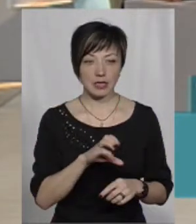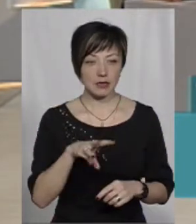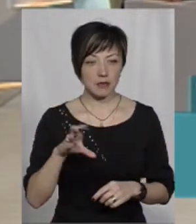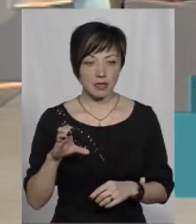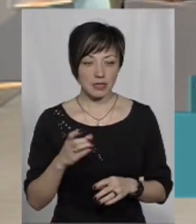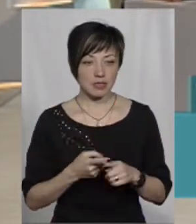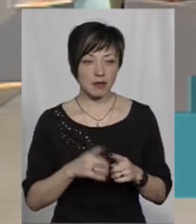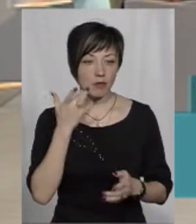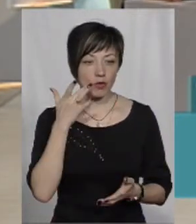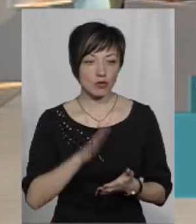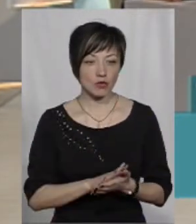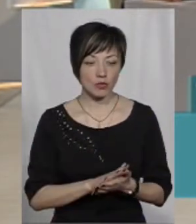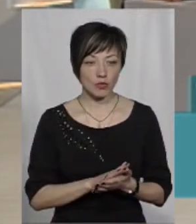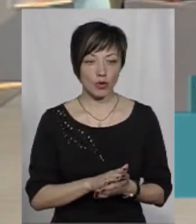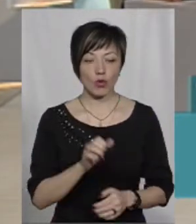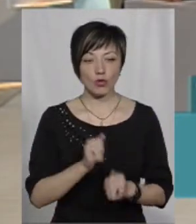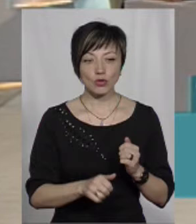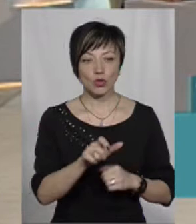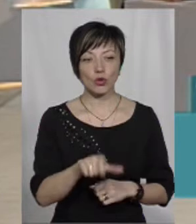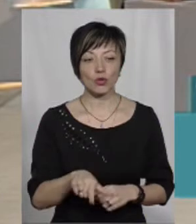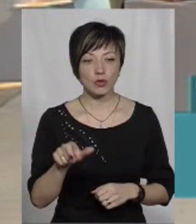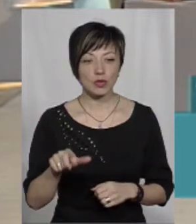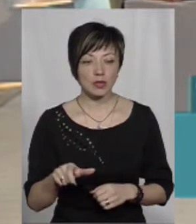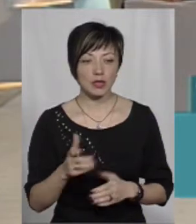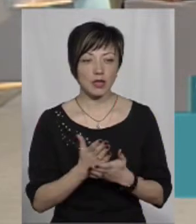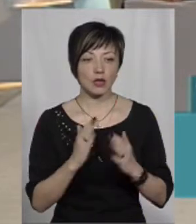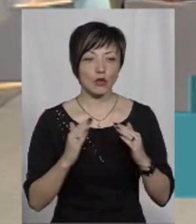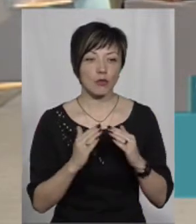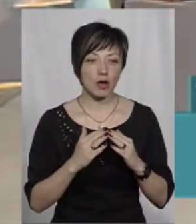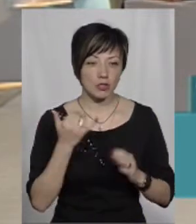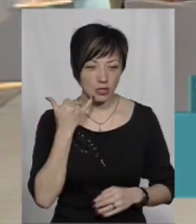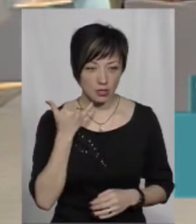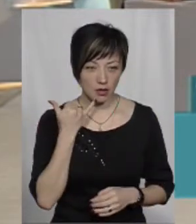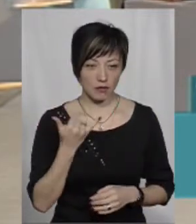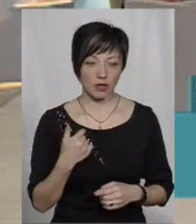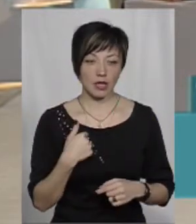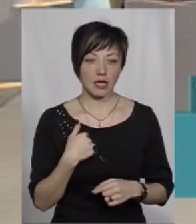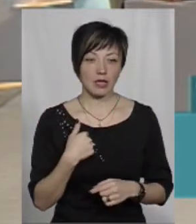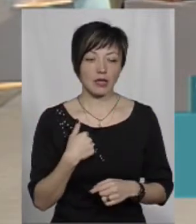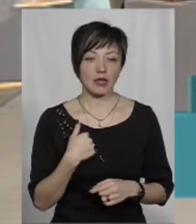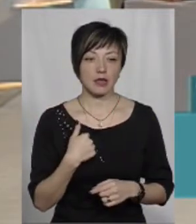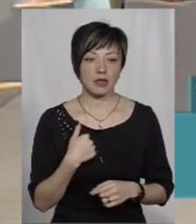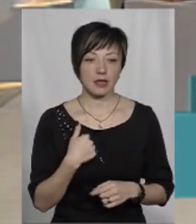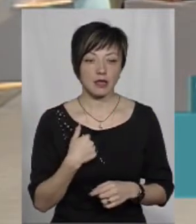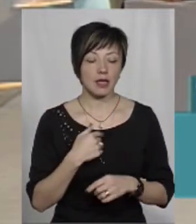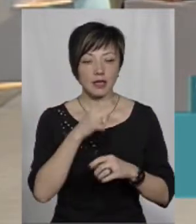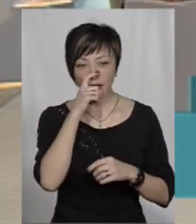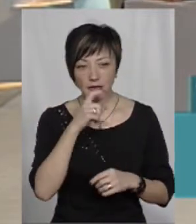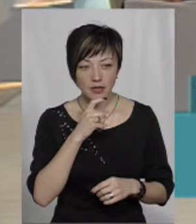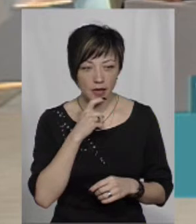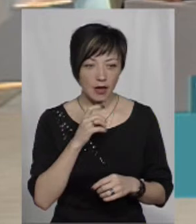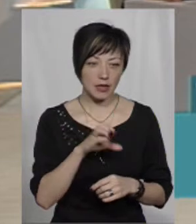вже позор, навіть не у кожної людини є свій домашній телефон. Я не тягну в цьому